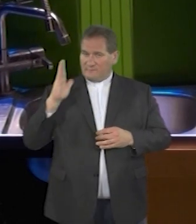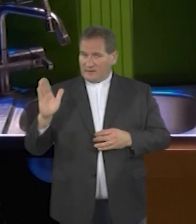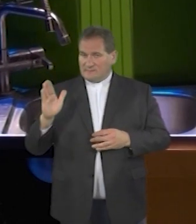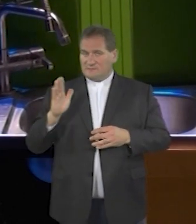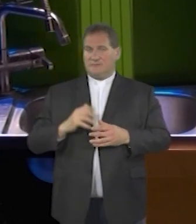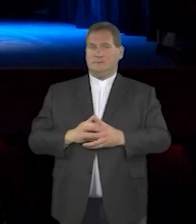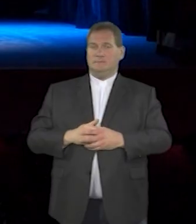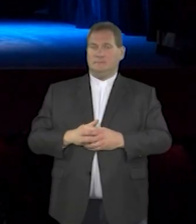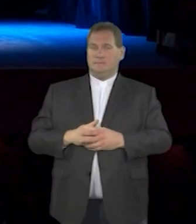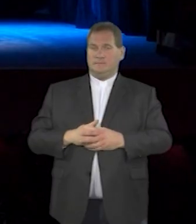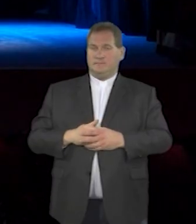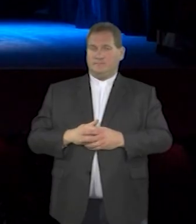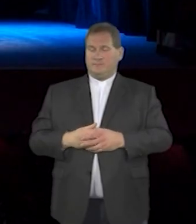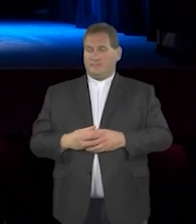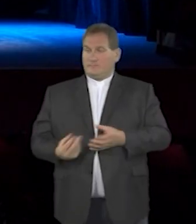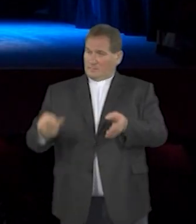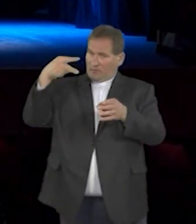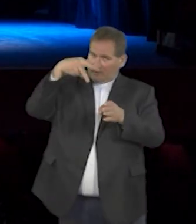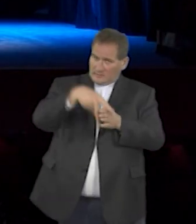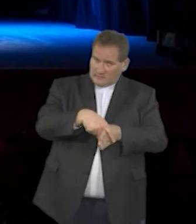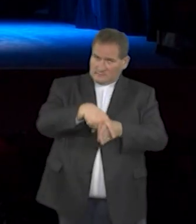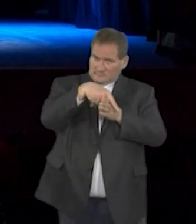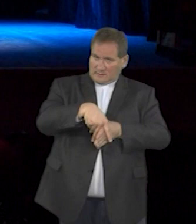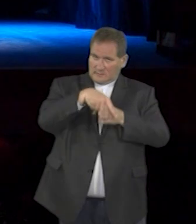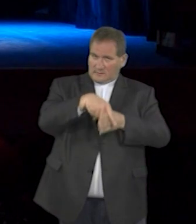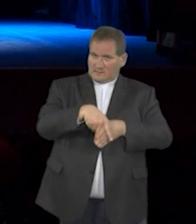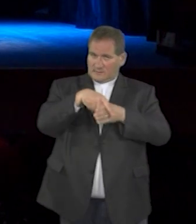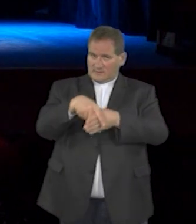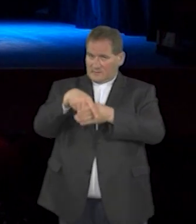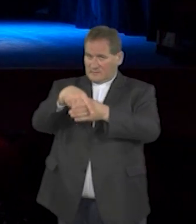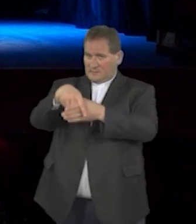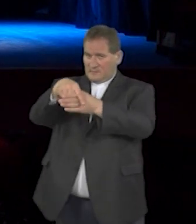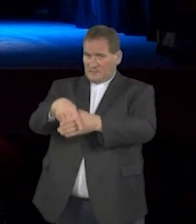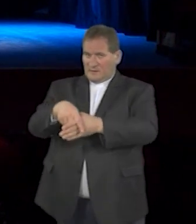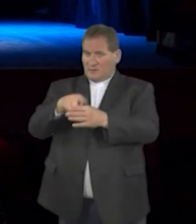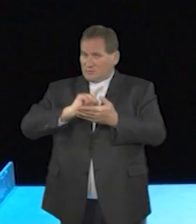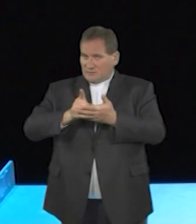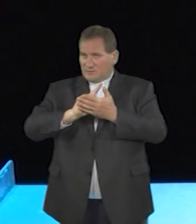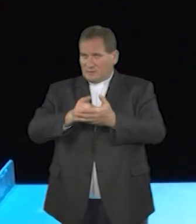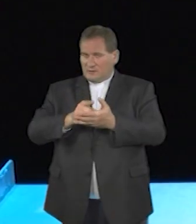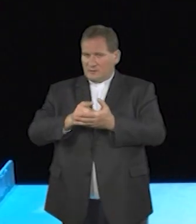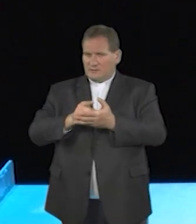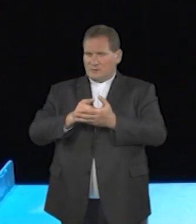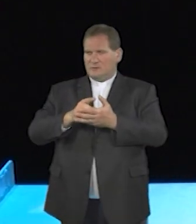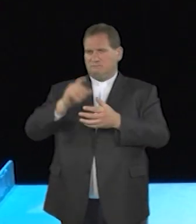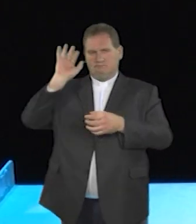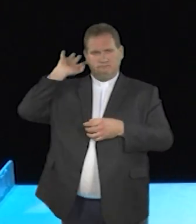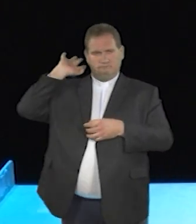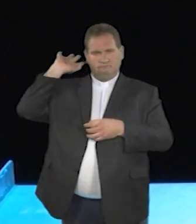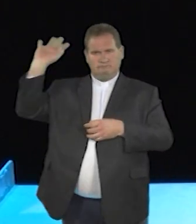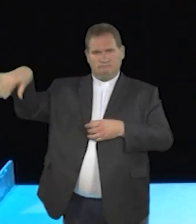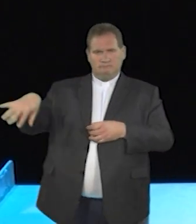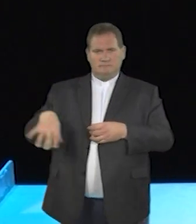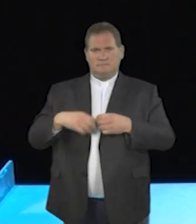błogosławieństwo. Siodła konia, z krajów Boba jedzie co prędzej. I tyle go też widziano.